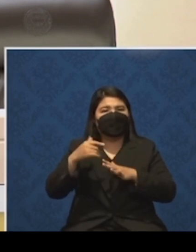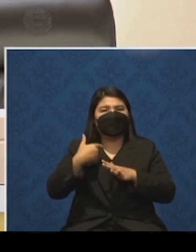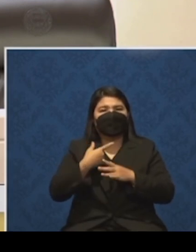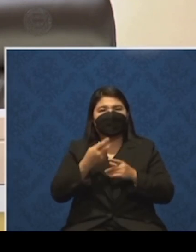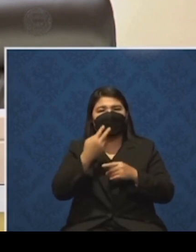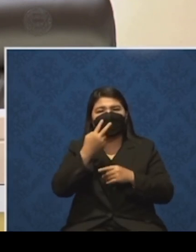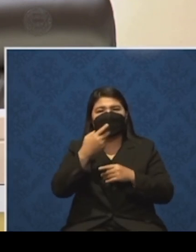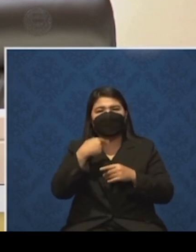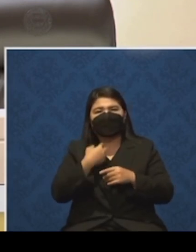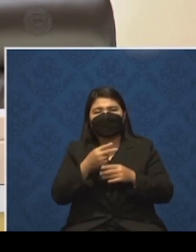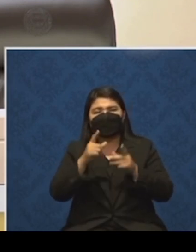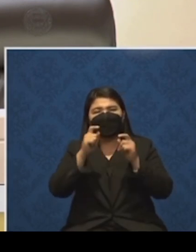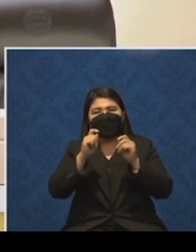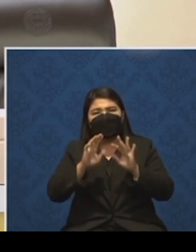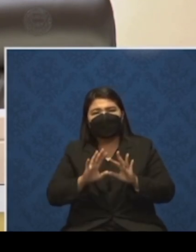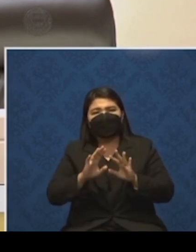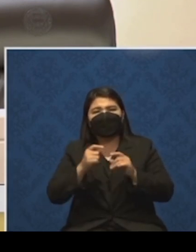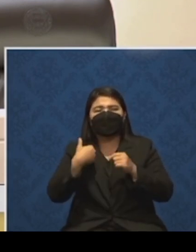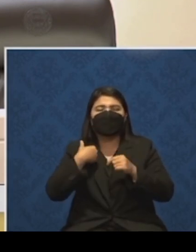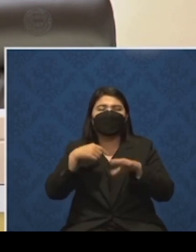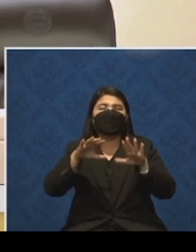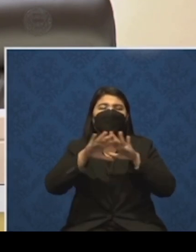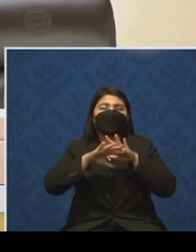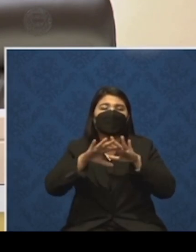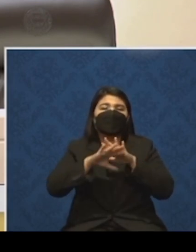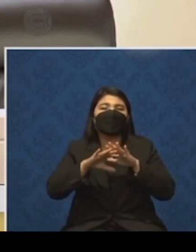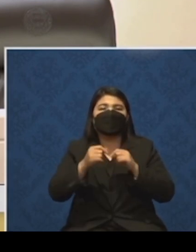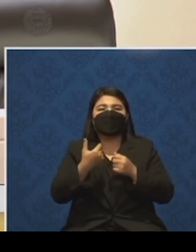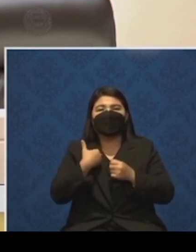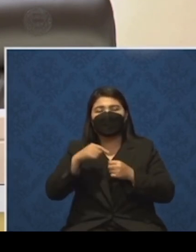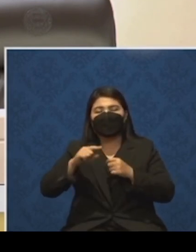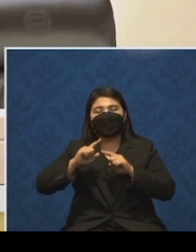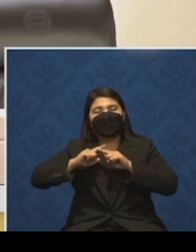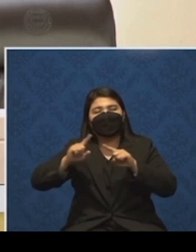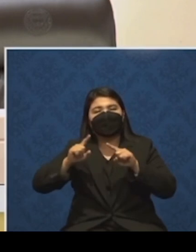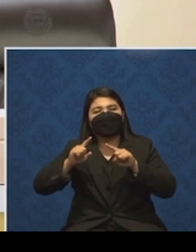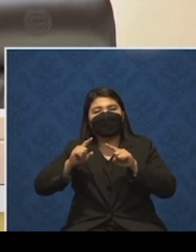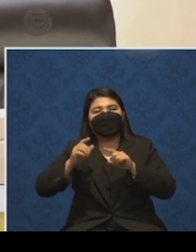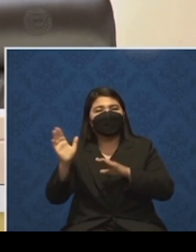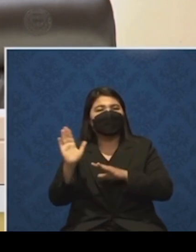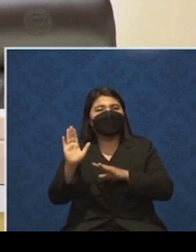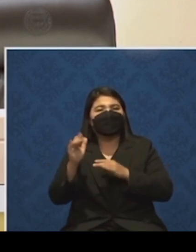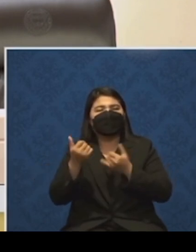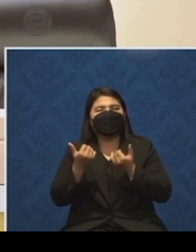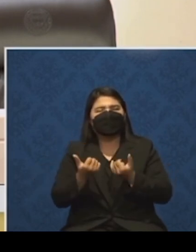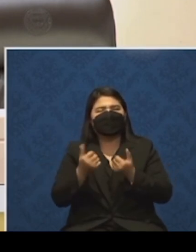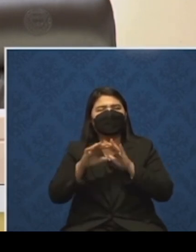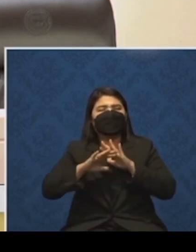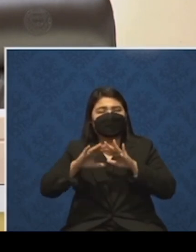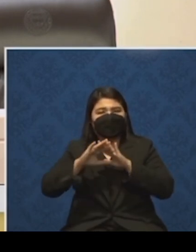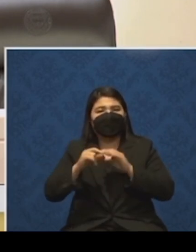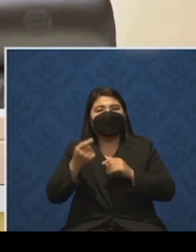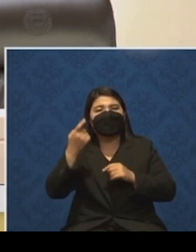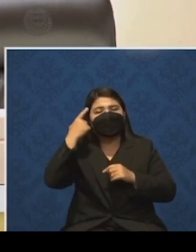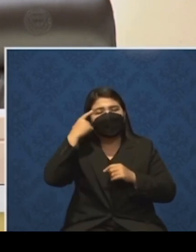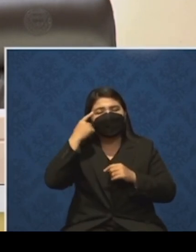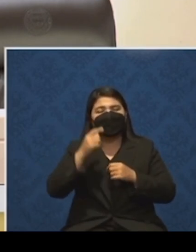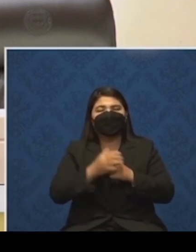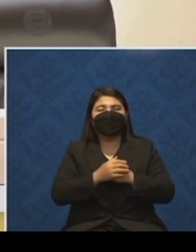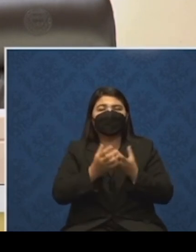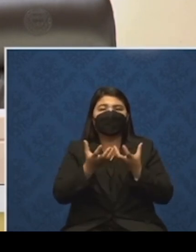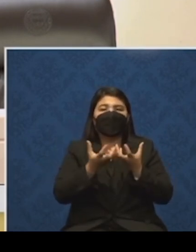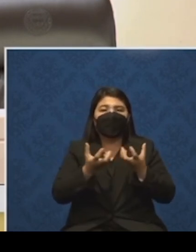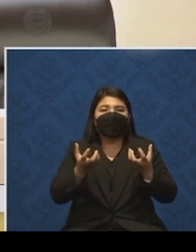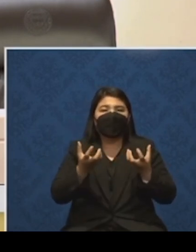ที่กองทัพอากาศที่มีอยู่ในปัจจุบันไม่ได้มีความแตกต่างกันมากรวมทั้งเรื่องระบบอาวุธที่กล่าวว่